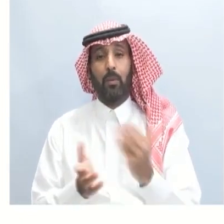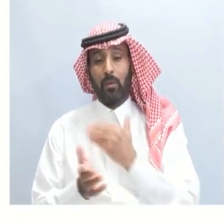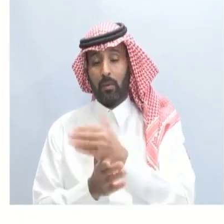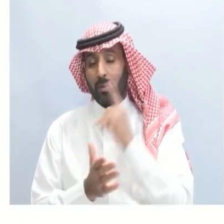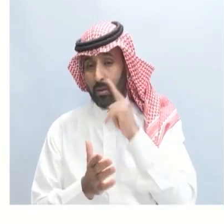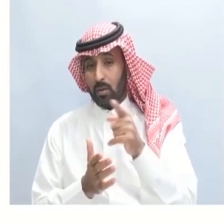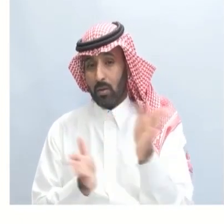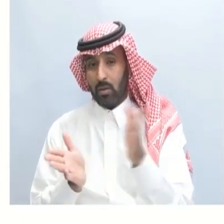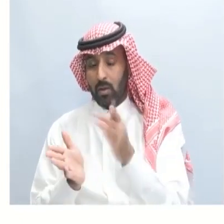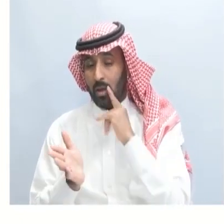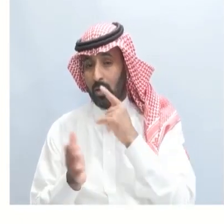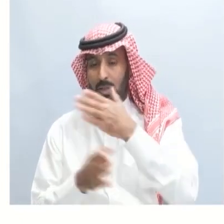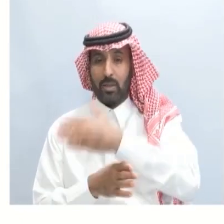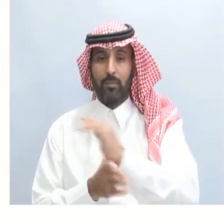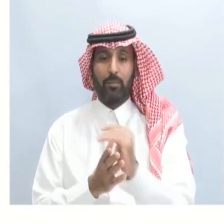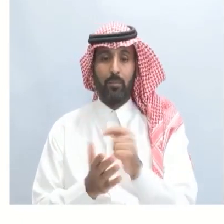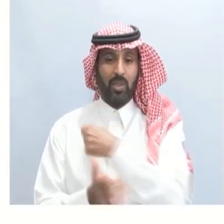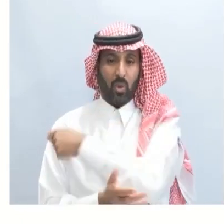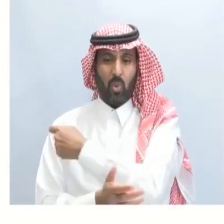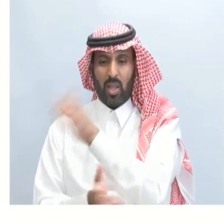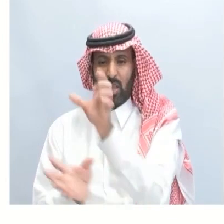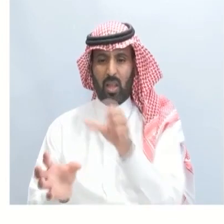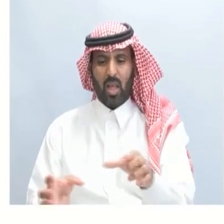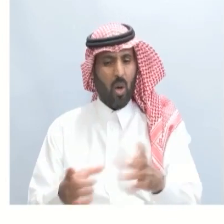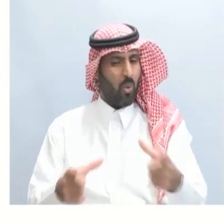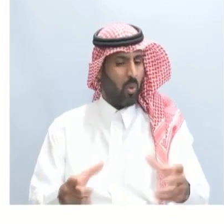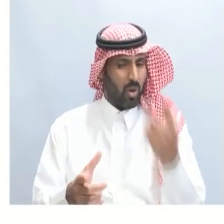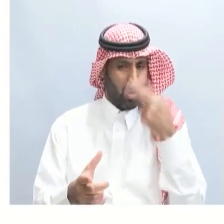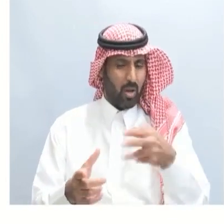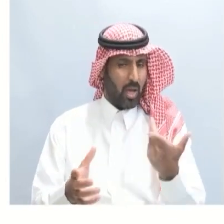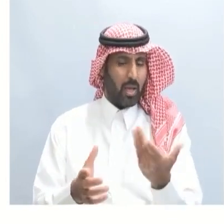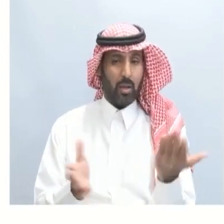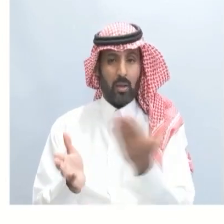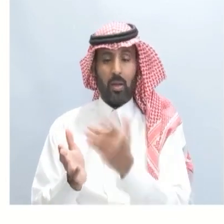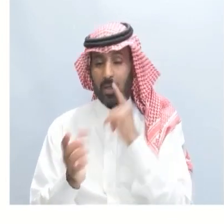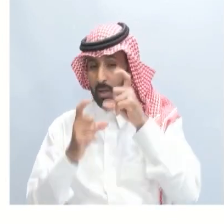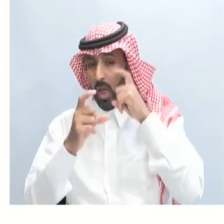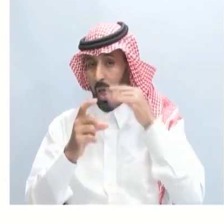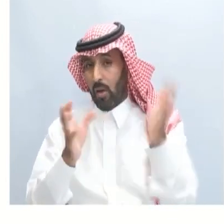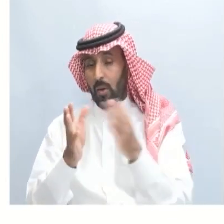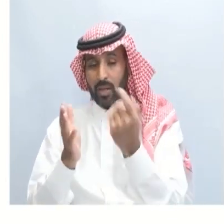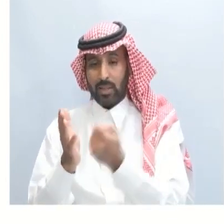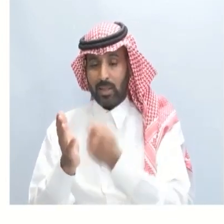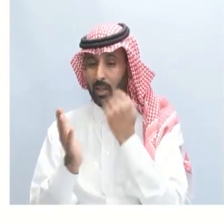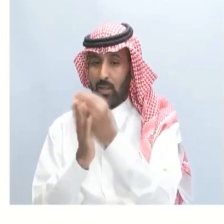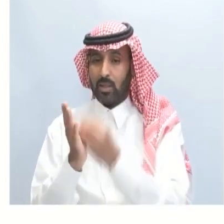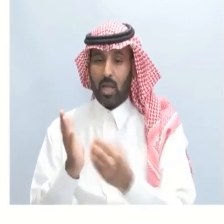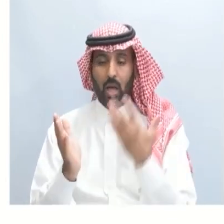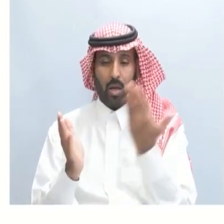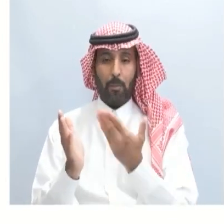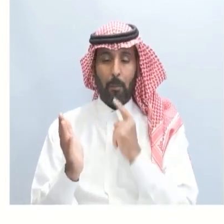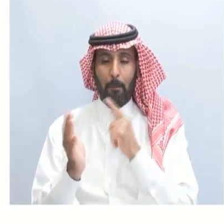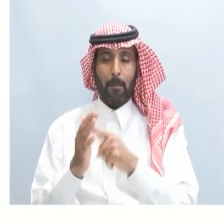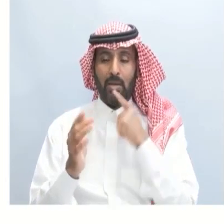هذا بالنسبه لادوات التجربه طيب على ماذا تقوم التجربه تامل معي ايضا هذه الصوره واقرا الخطوات ستحتاج في هذه